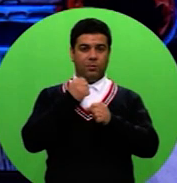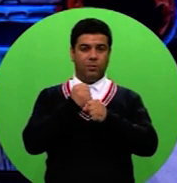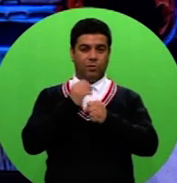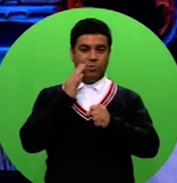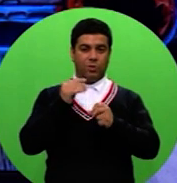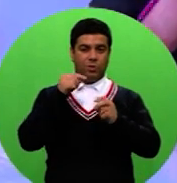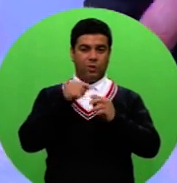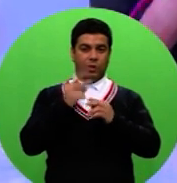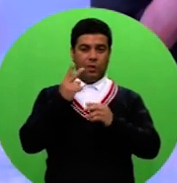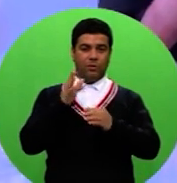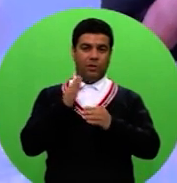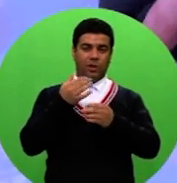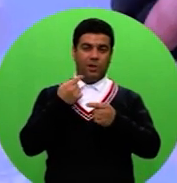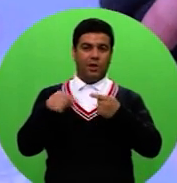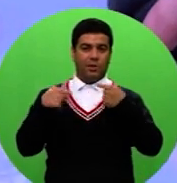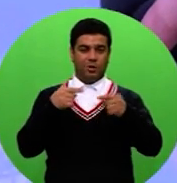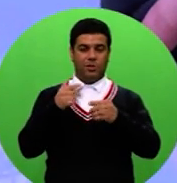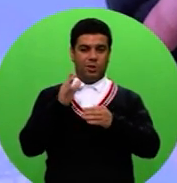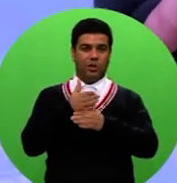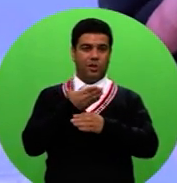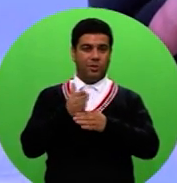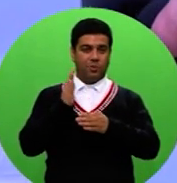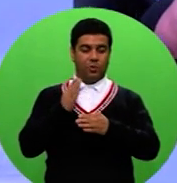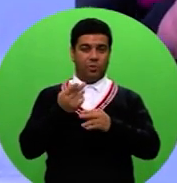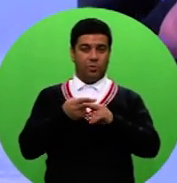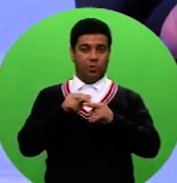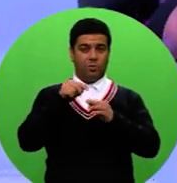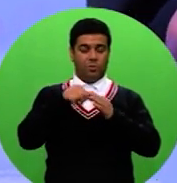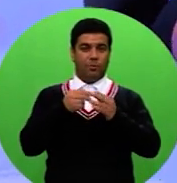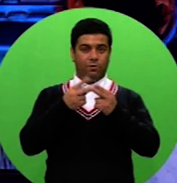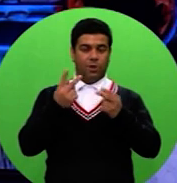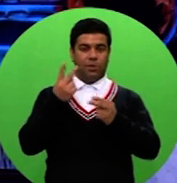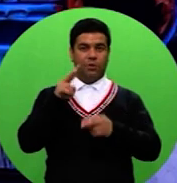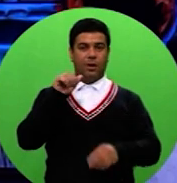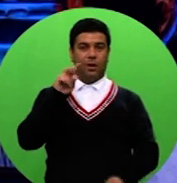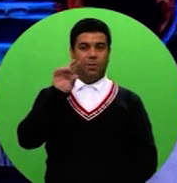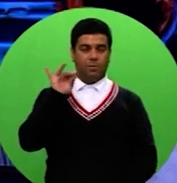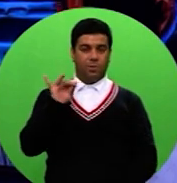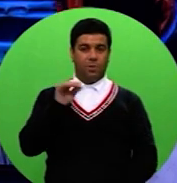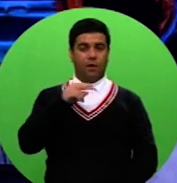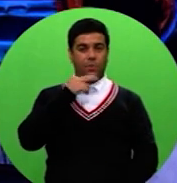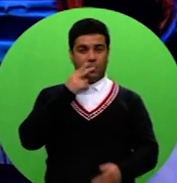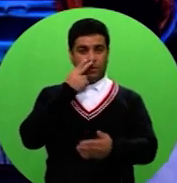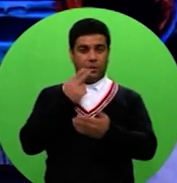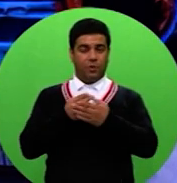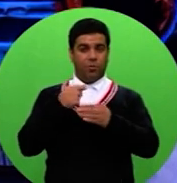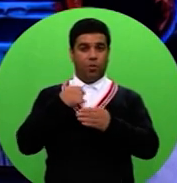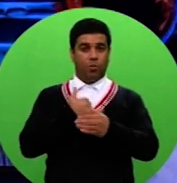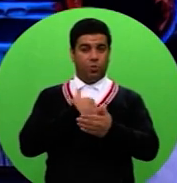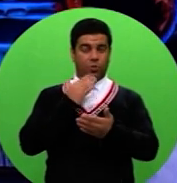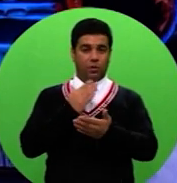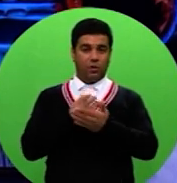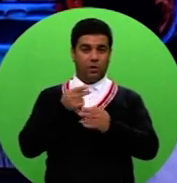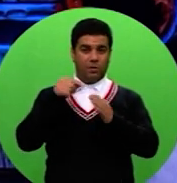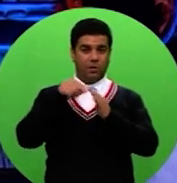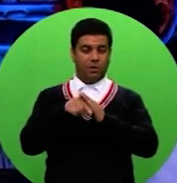разрезаем на две равные части. Вот у нас две задние лапы. Обратите внимание, ребят,